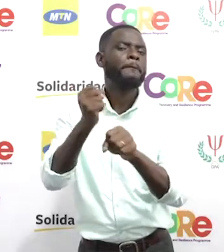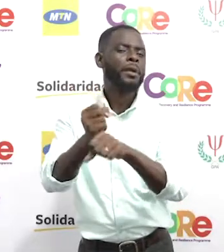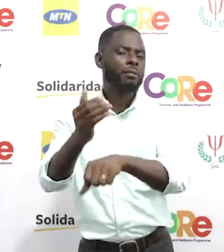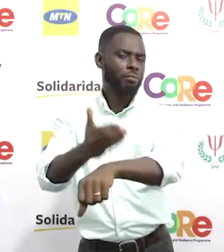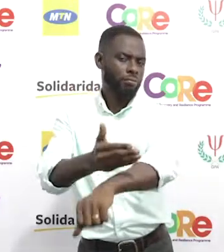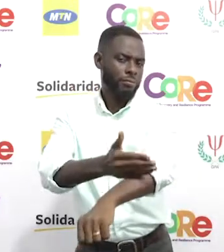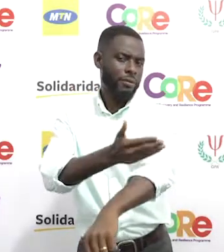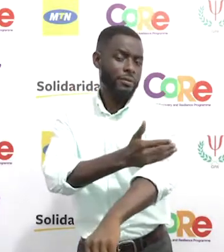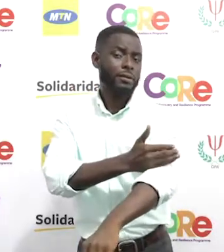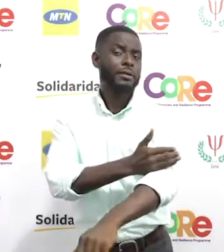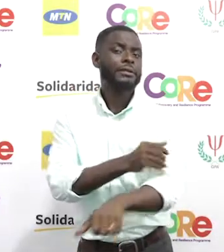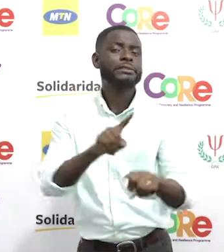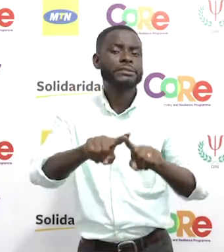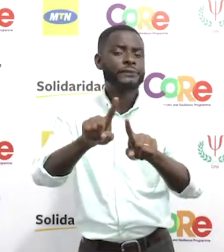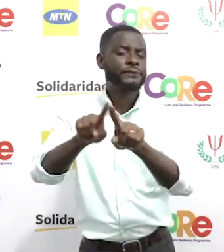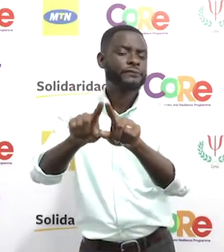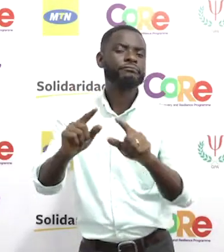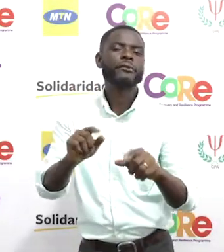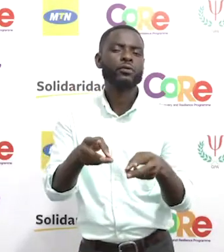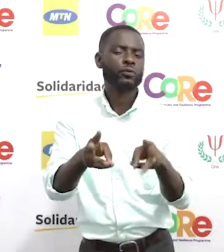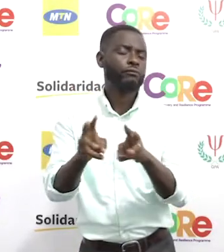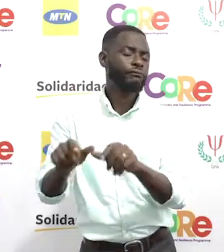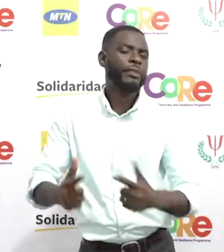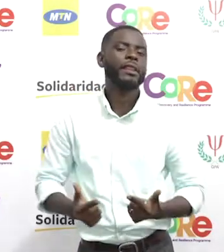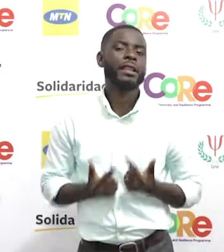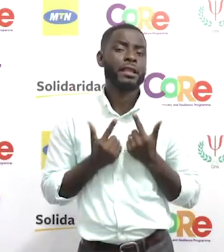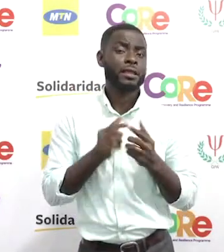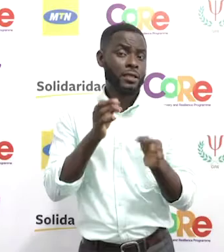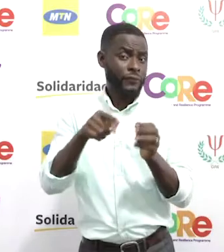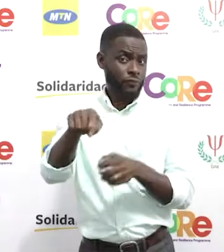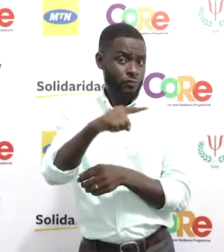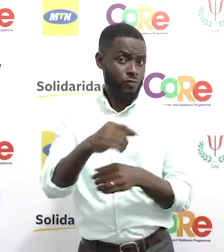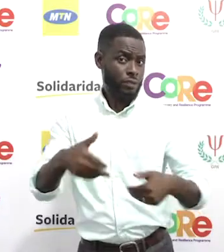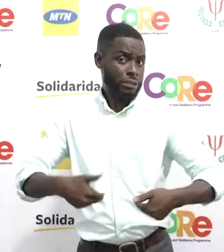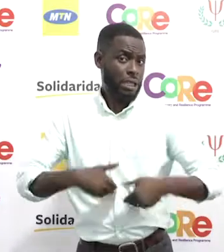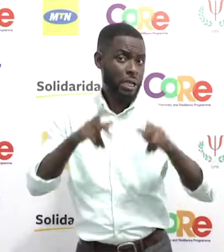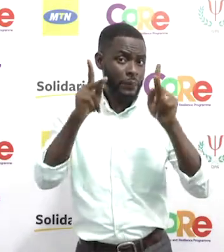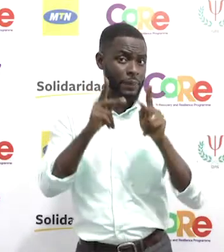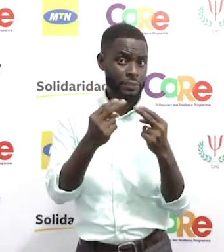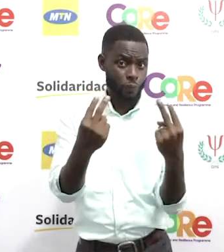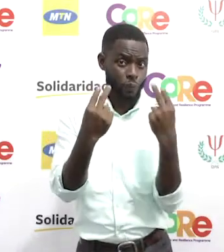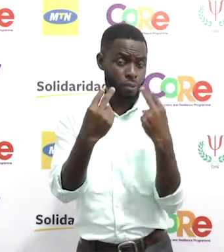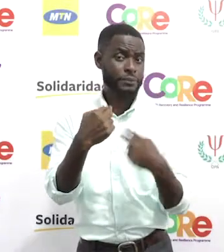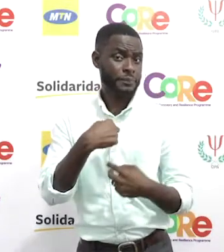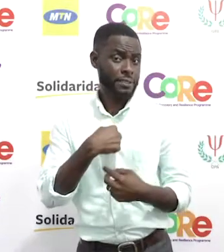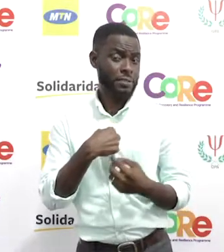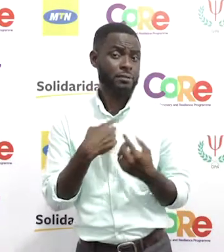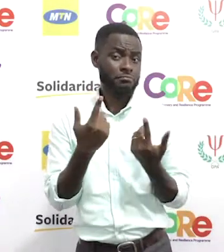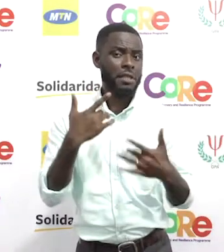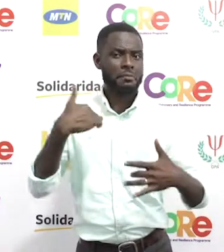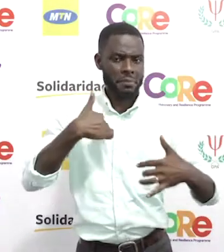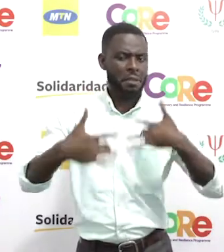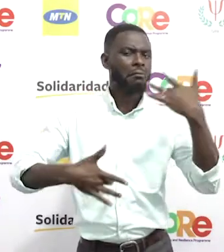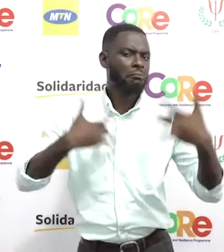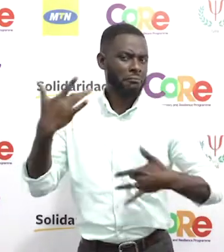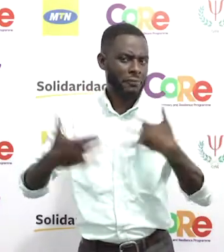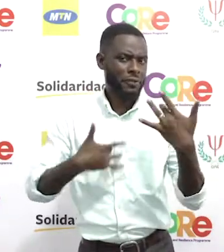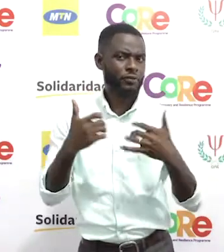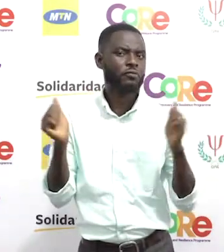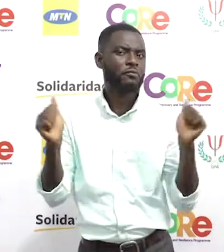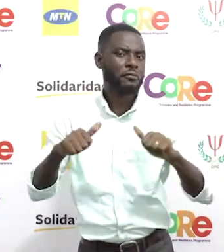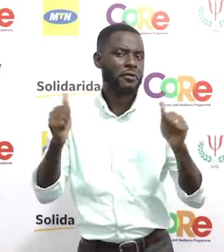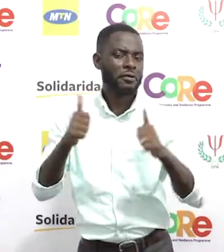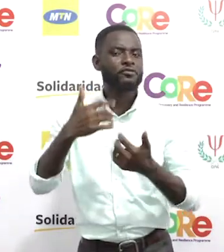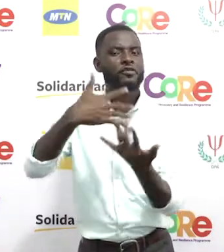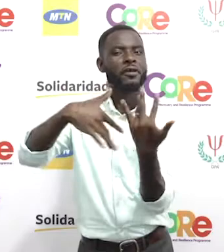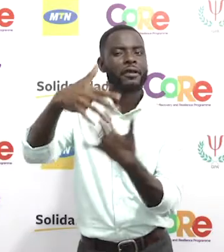shingle femli. Keji obla nyolo obla yu ni obu mitwe, engona jokbang, ake inye nke